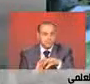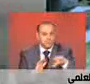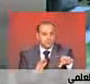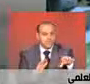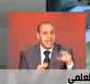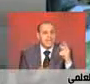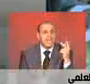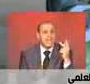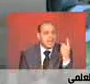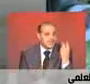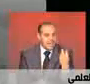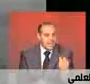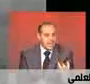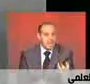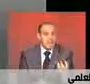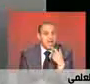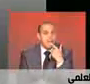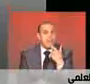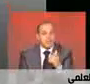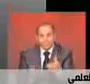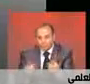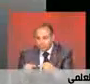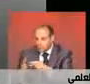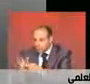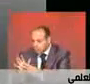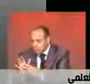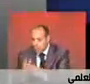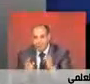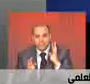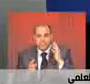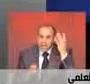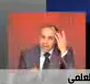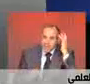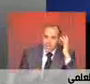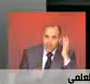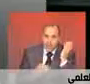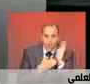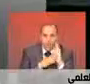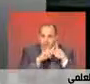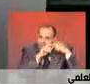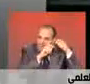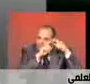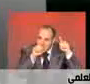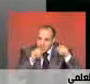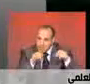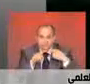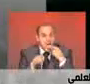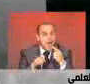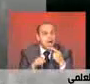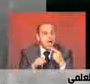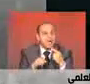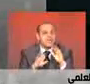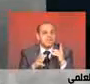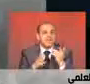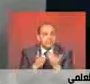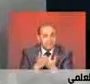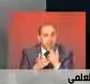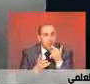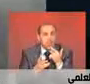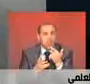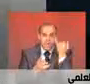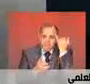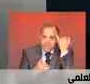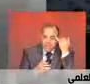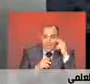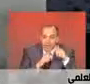على 3 أيام بين الورشات الفنية وندوات العلمية والعروض السينمائية لأحدث إنتاجات عدد من